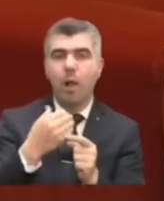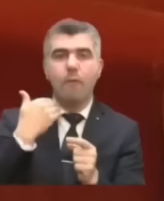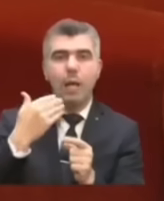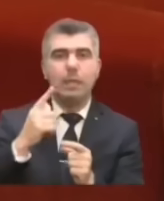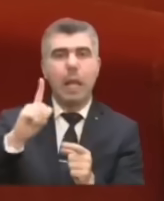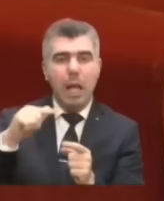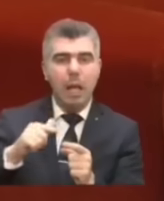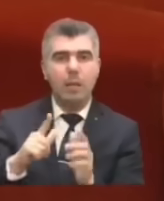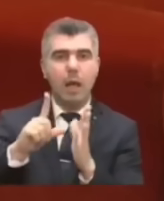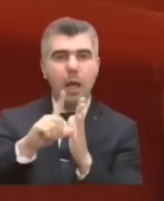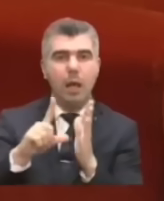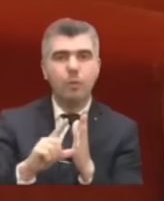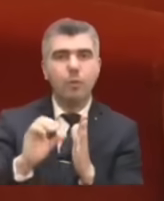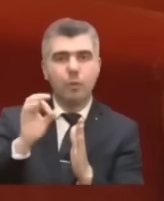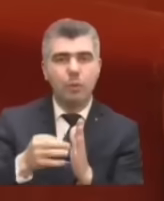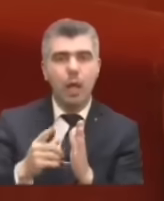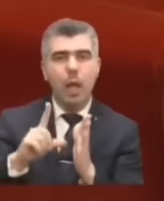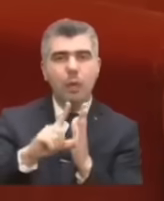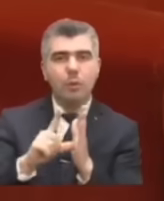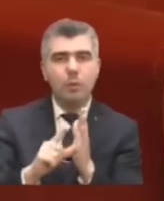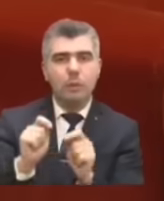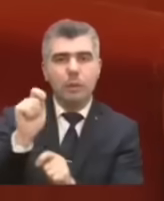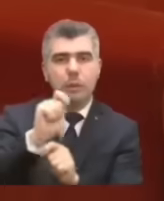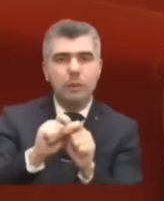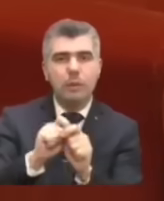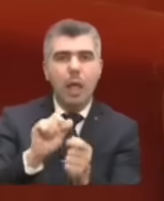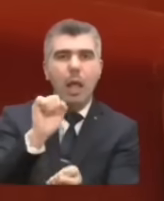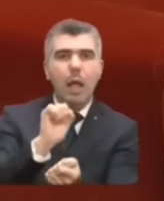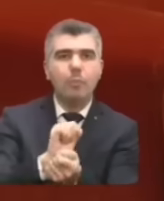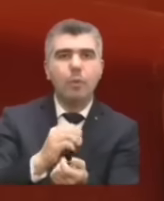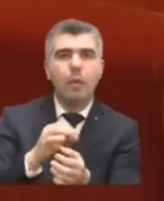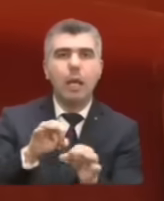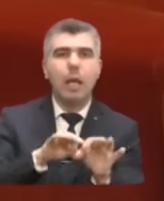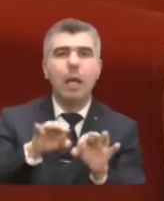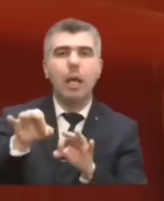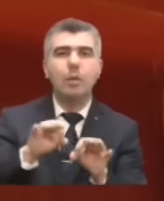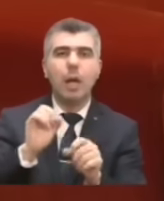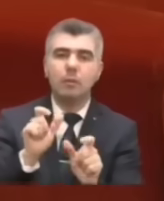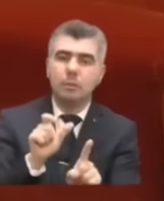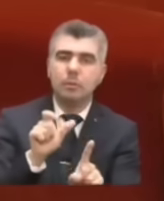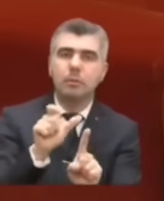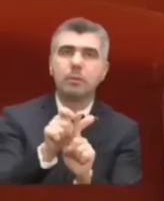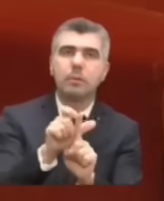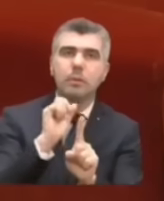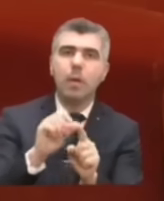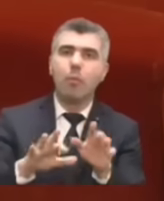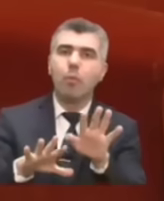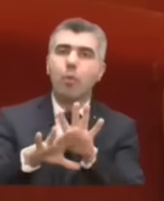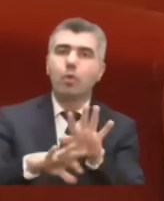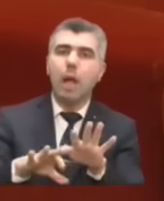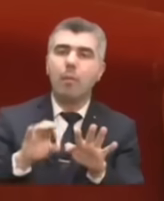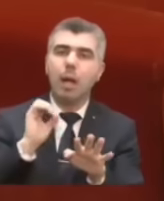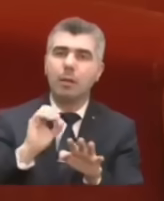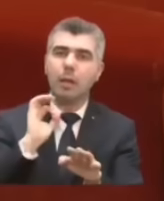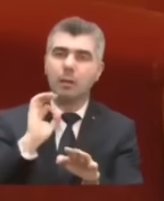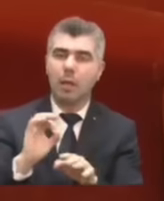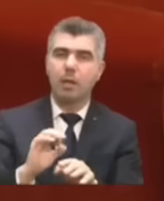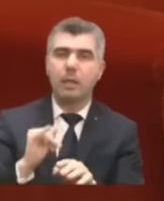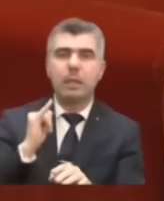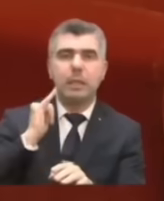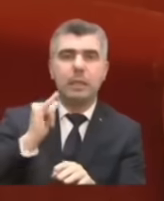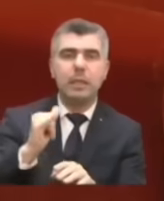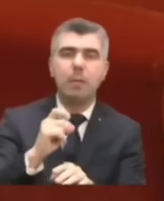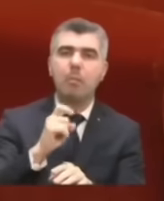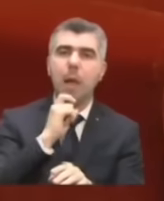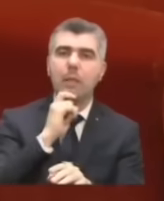موجود والقانون موجود، ودرنا القانون ودرنا الحباسات وتدرت الإجراءات غير باش نحميو المجتمع ونحاربوا الفاسدين، وسيبقى هذا